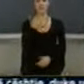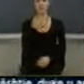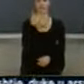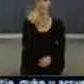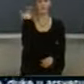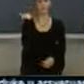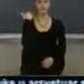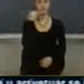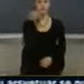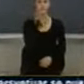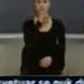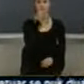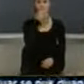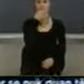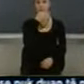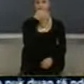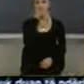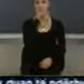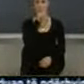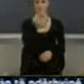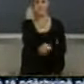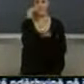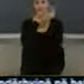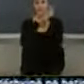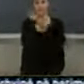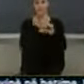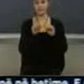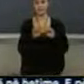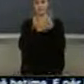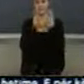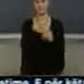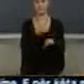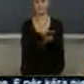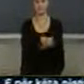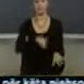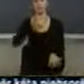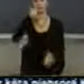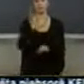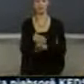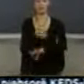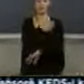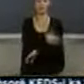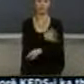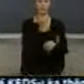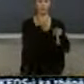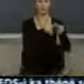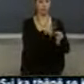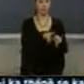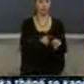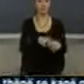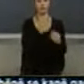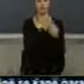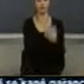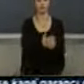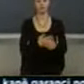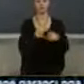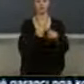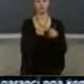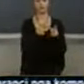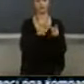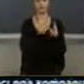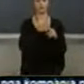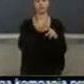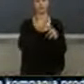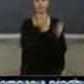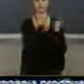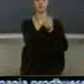aprovimit të këti draft ligji, kuvendit duhet të aprovoj amandamentet kushtetuse që kanë të bëjnë